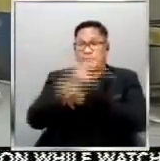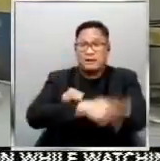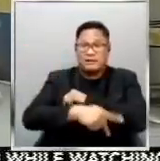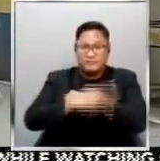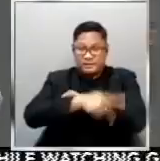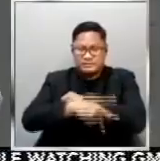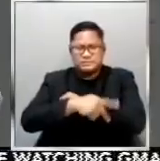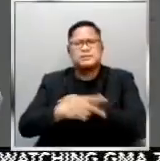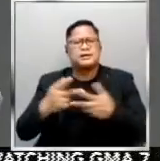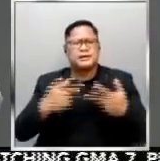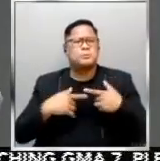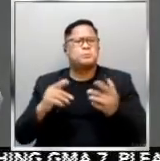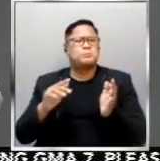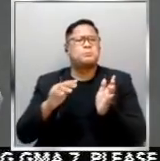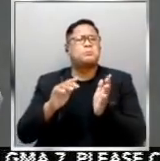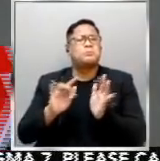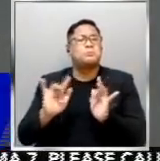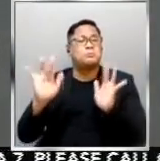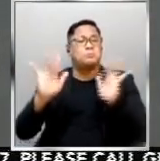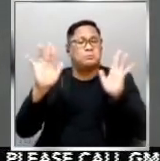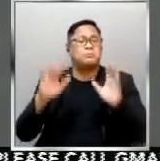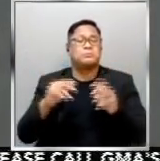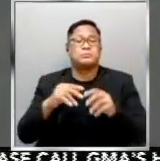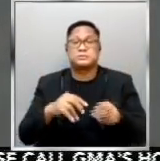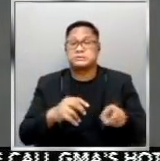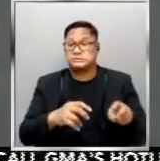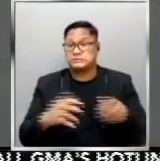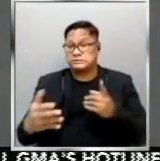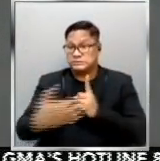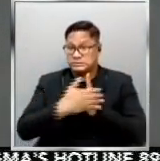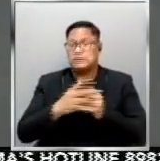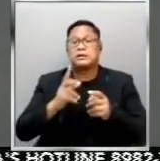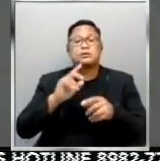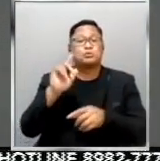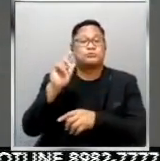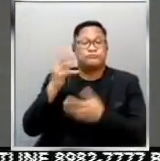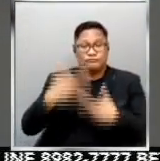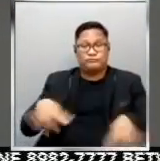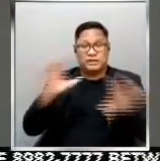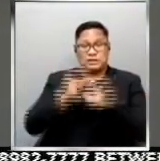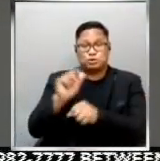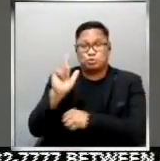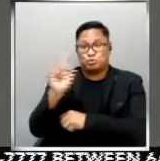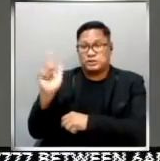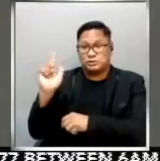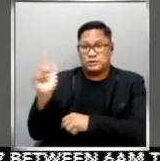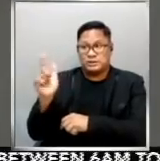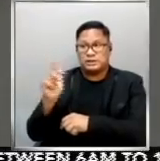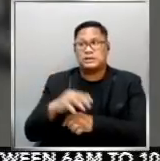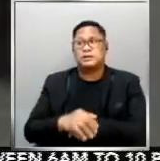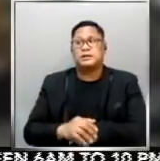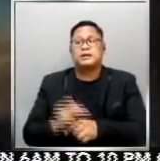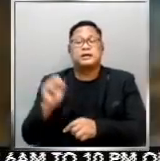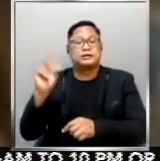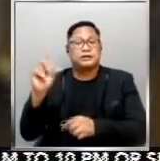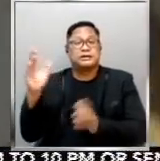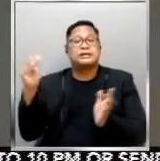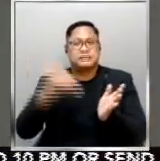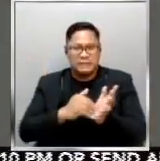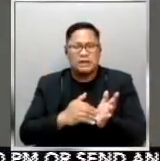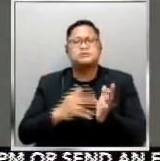community quarantine. Natapos ang taong 2020, mahigit 30,000 new cases ang naitala sa mga